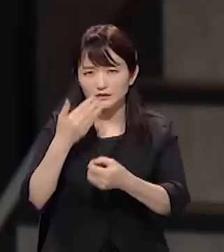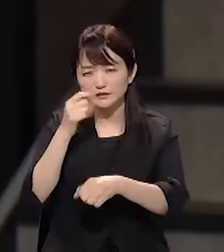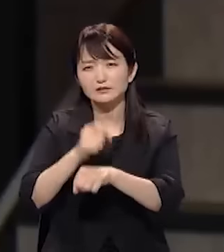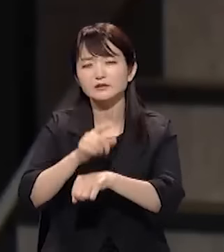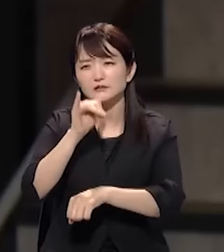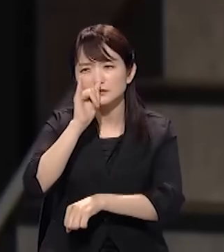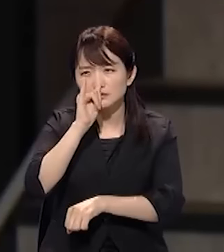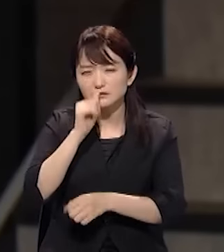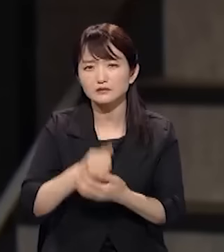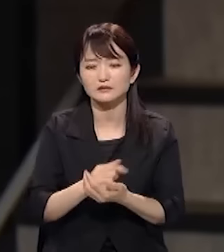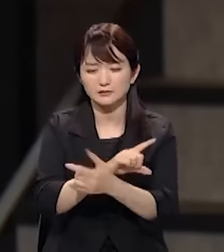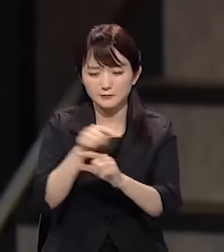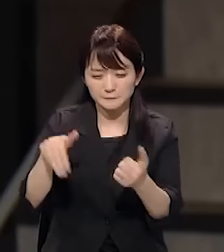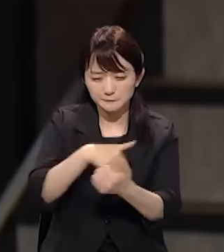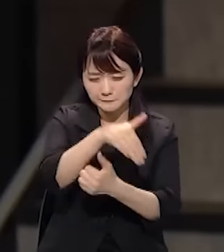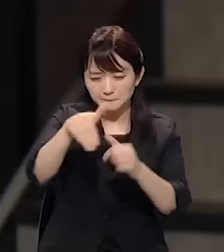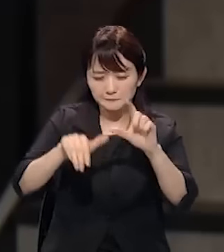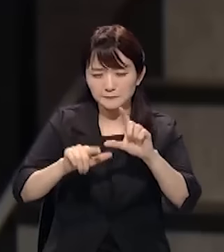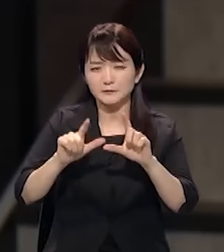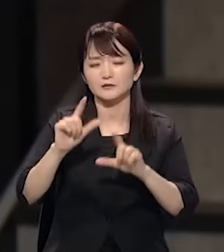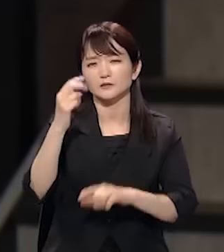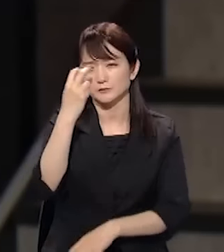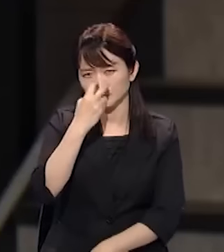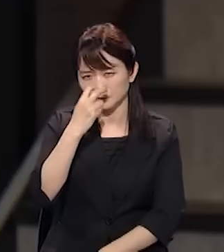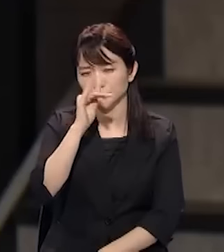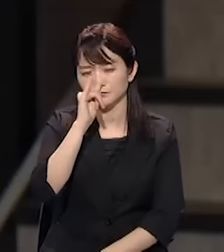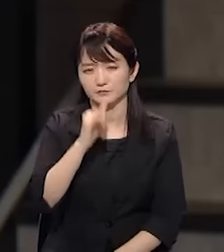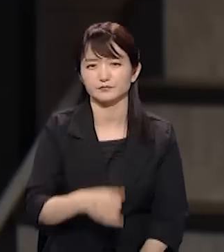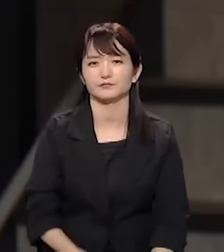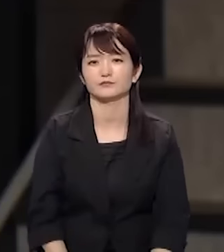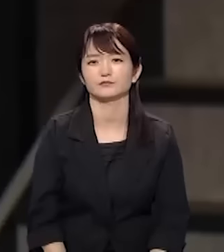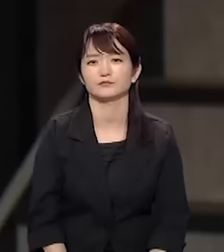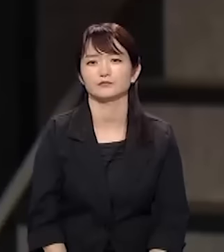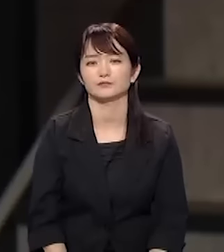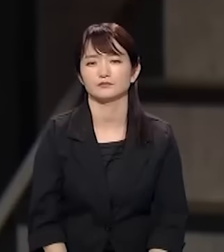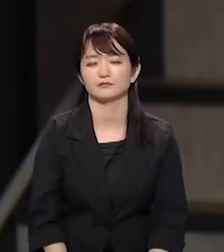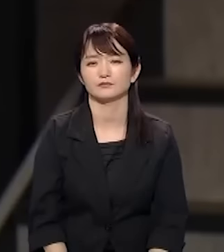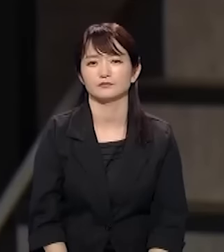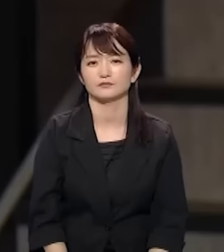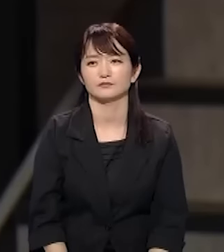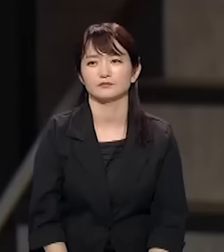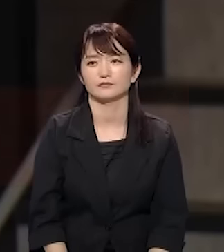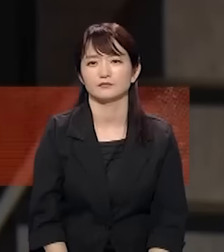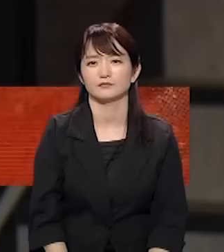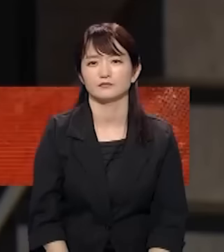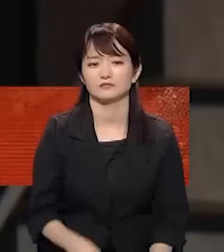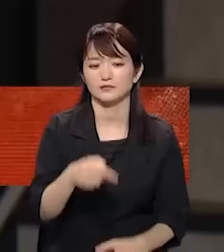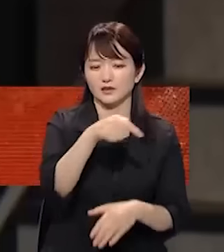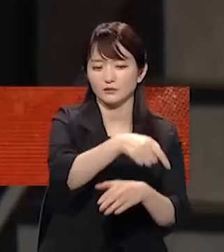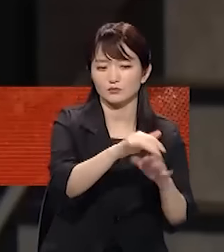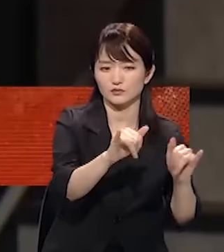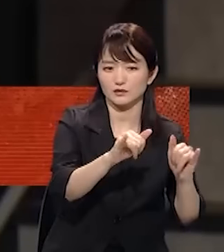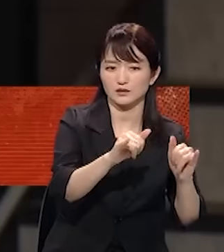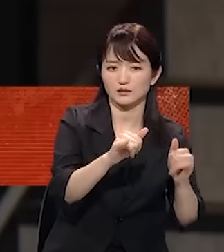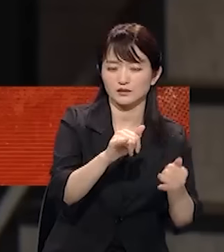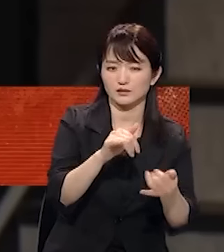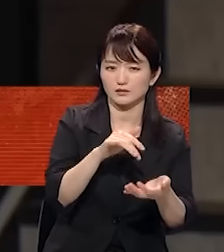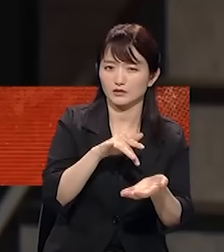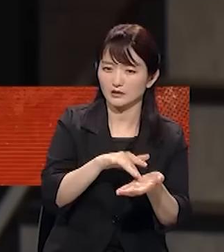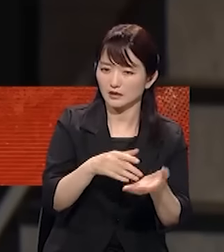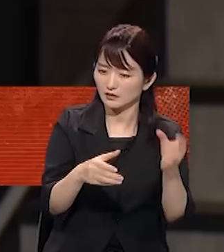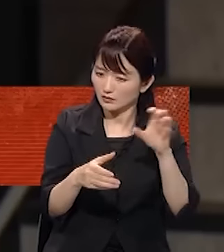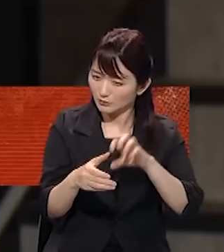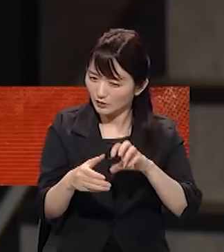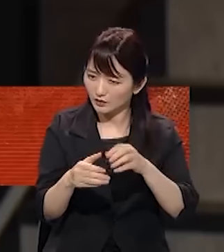어 여러 가지 사항을 살펴보고 있다라고 얘기를 하는 것으로 봐서는 이게 이제 외부인의 소용이냐 내부의 소용이냐고